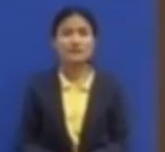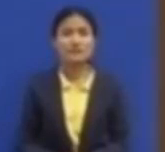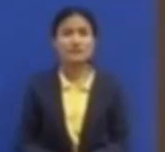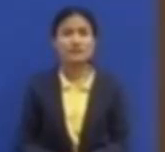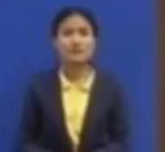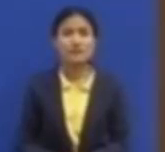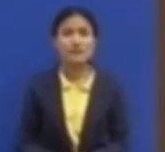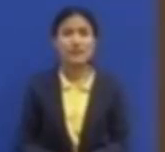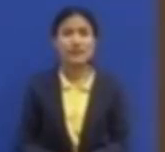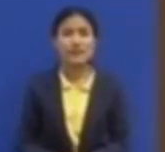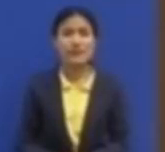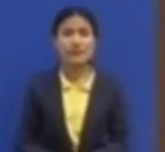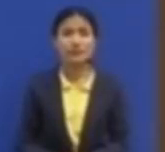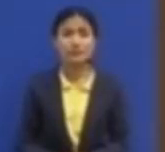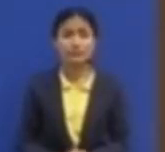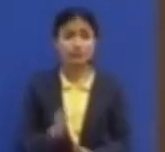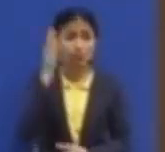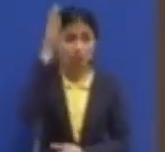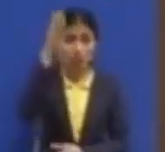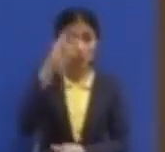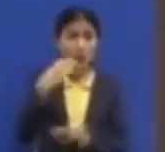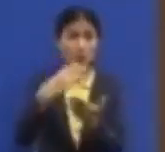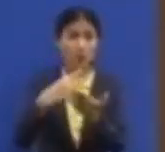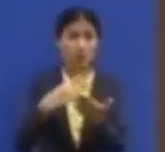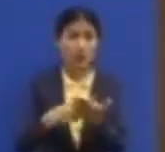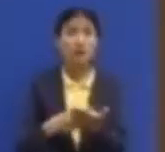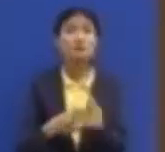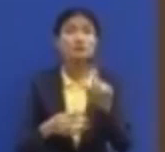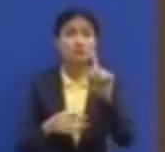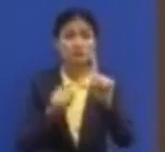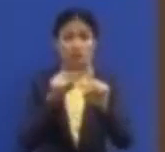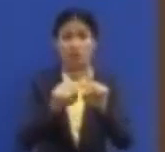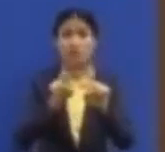เป็นระเบียบวาระ 1.2 นะครับ